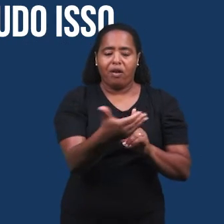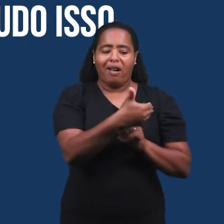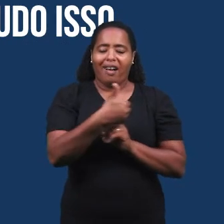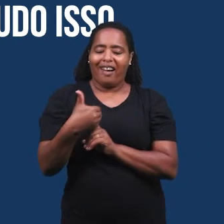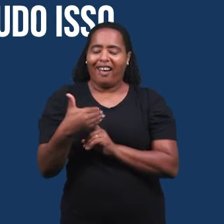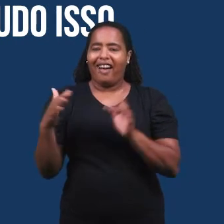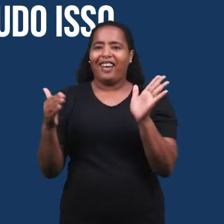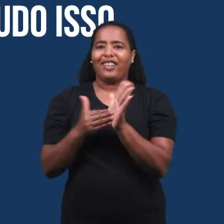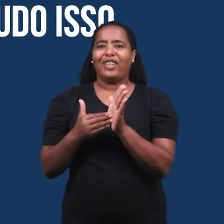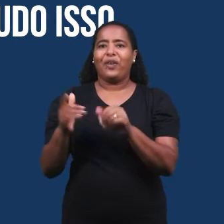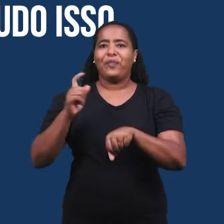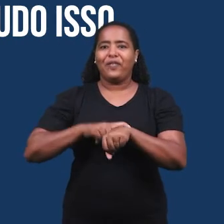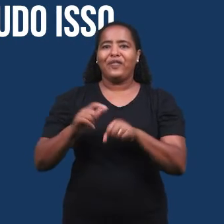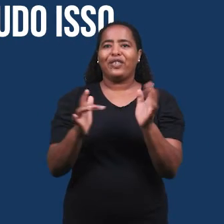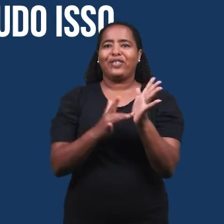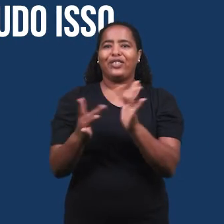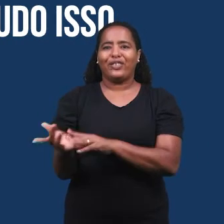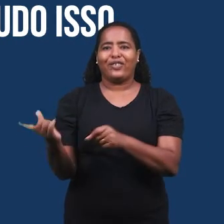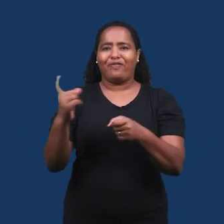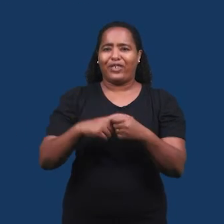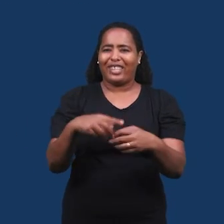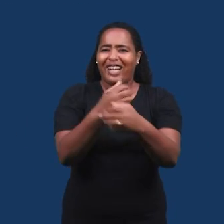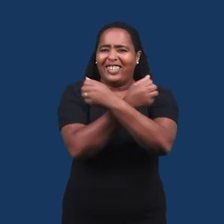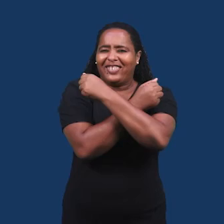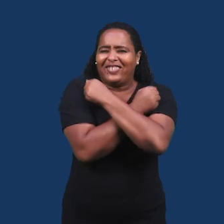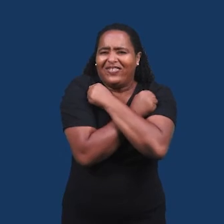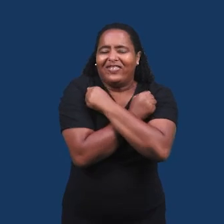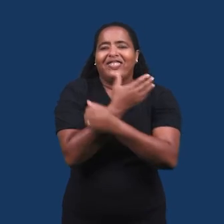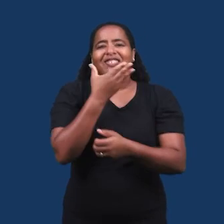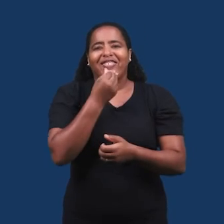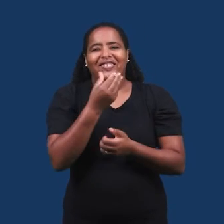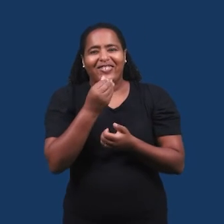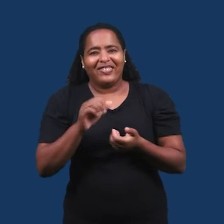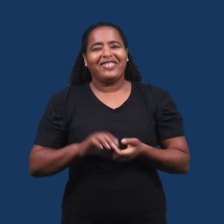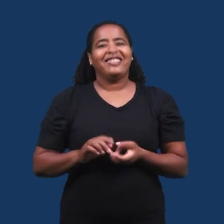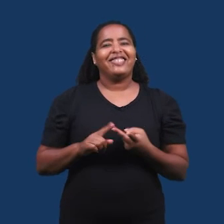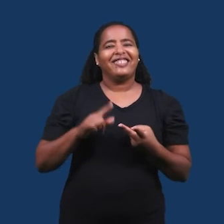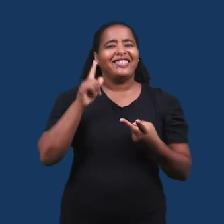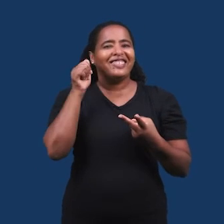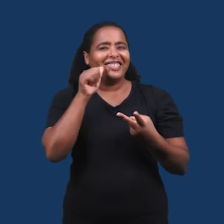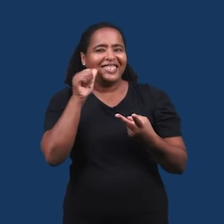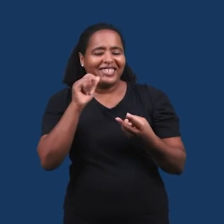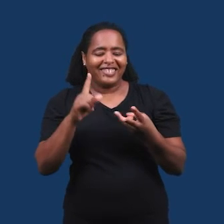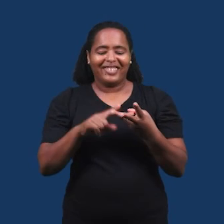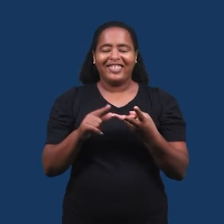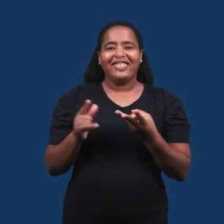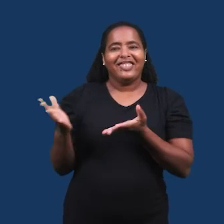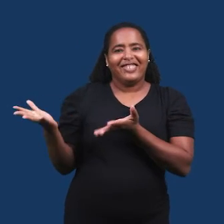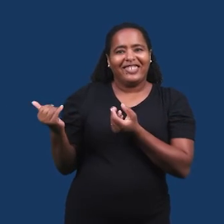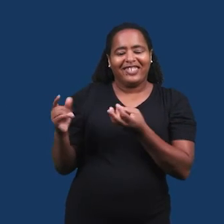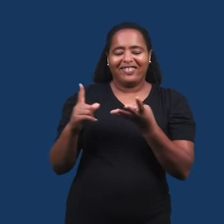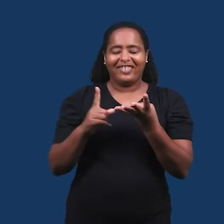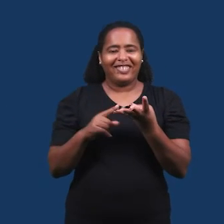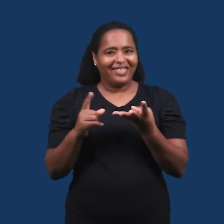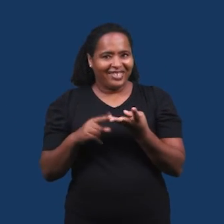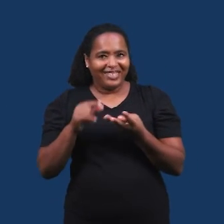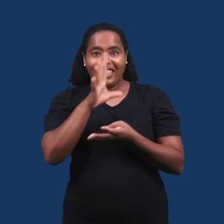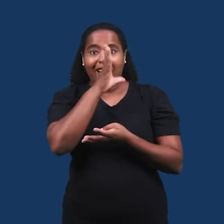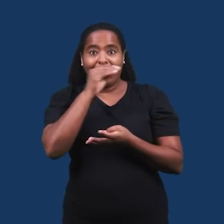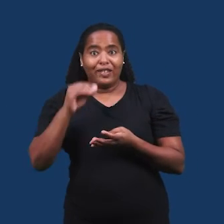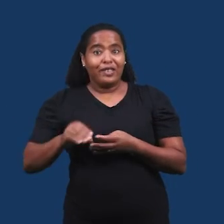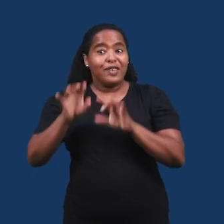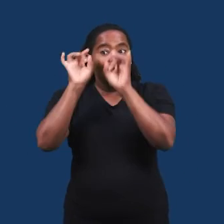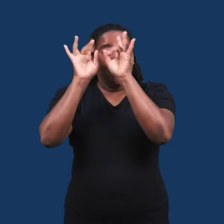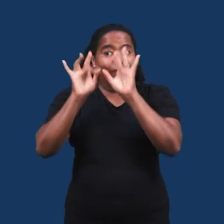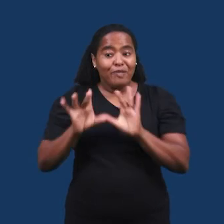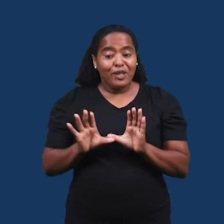мы будем сохранять друг друга для пришествия Господа Иисуса. Обнимаю всех вас, братьев, сестер, молодежь, подростков и